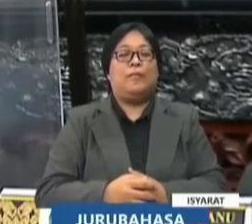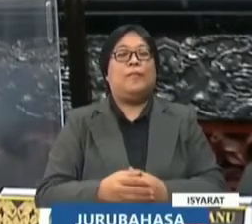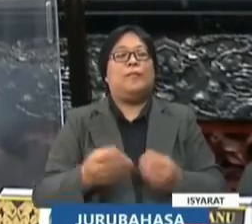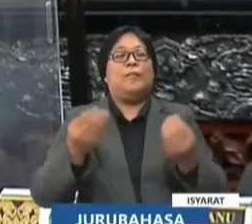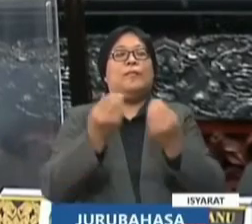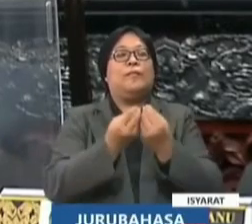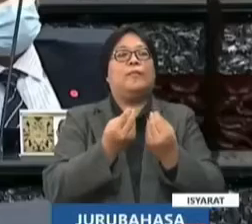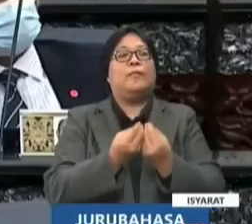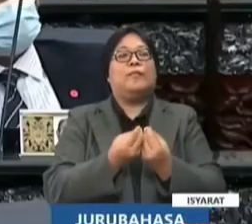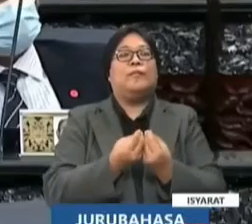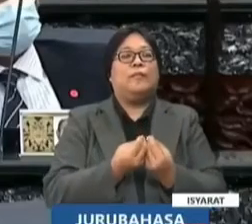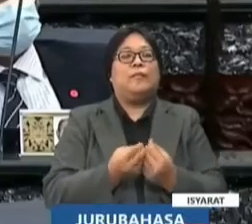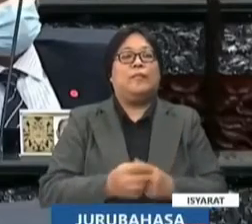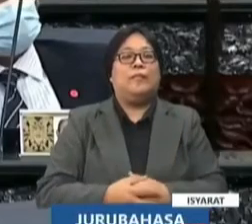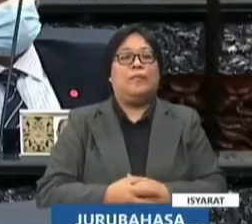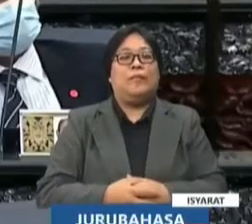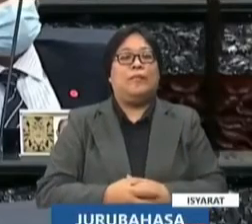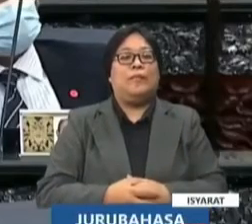seramai